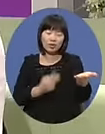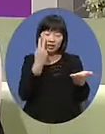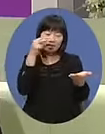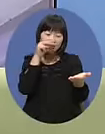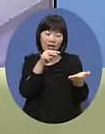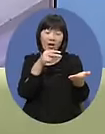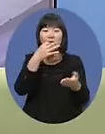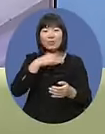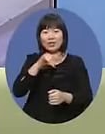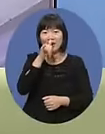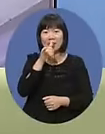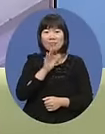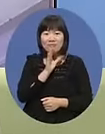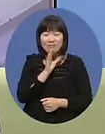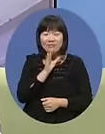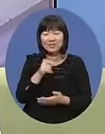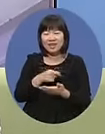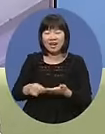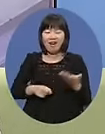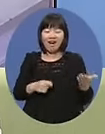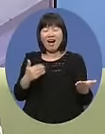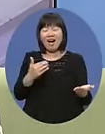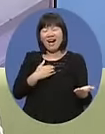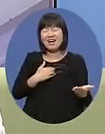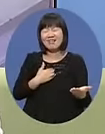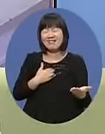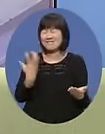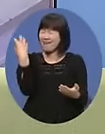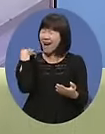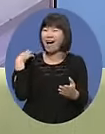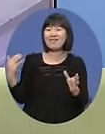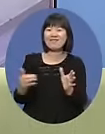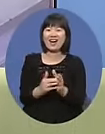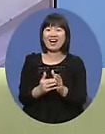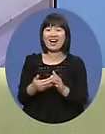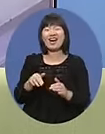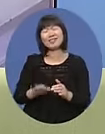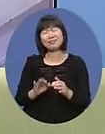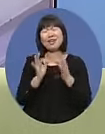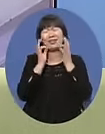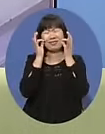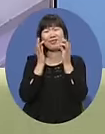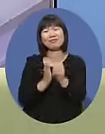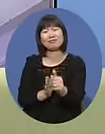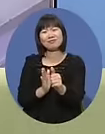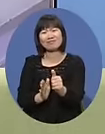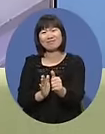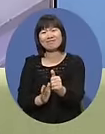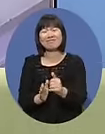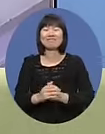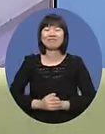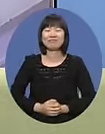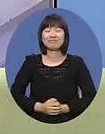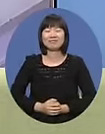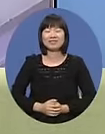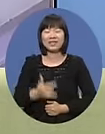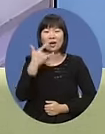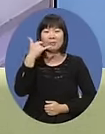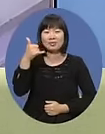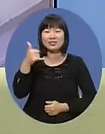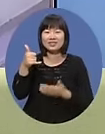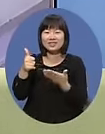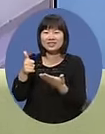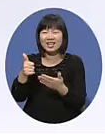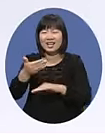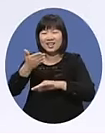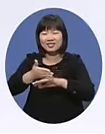시각적인 효과가 좀 있어요. 네. 아유, 적어주는 이 내가 하지. 아 그래도 그런 노력이 필요합니다. 지금부터 네. 쭉. 진짜. 그리고 부모님한테